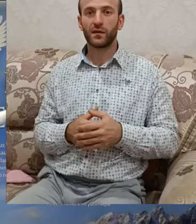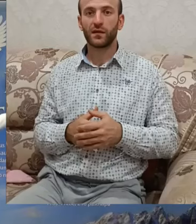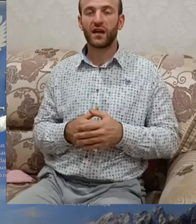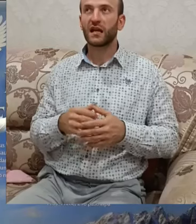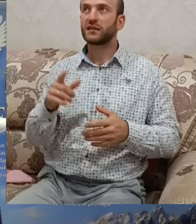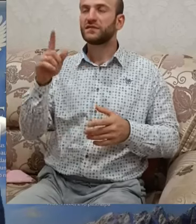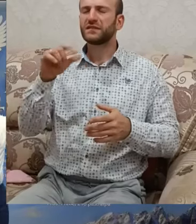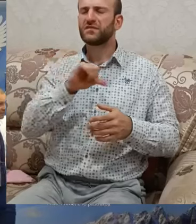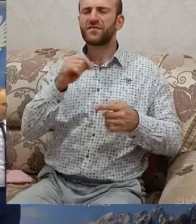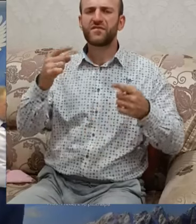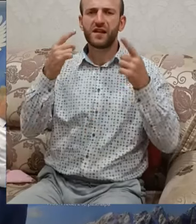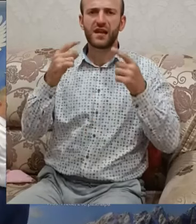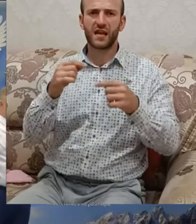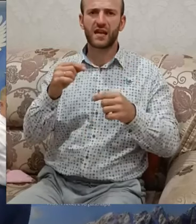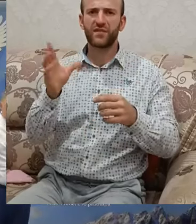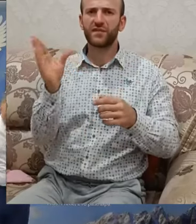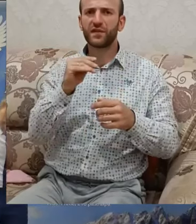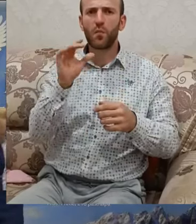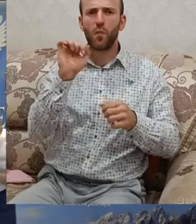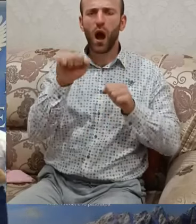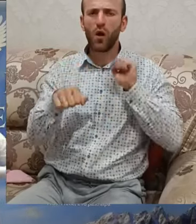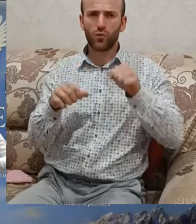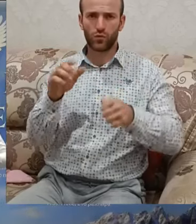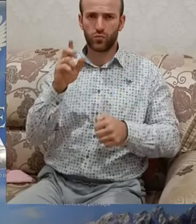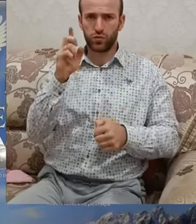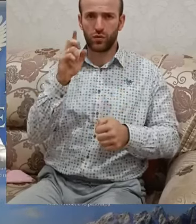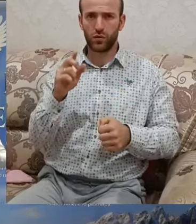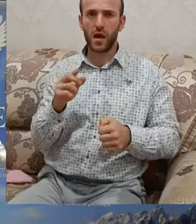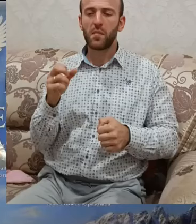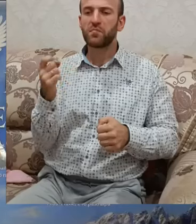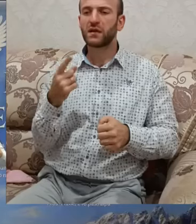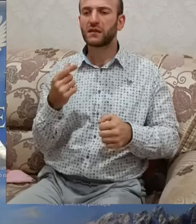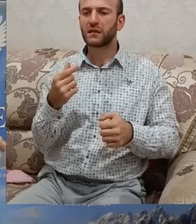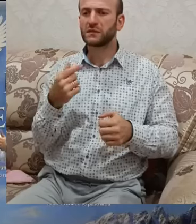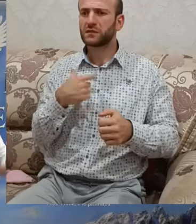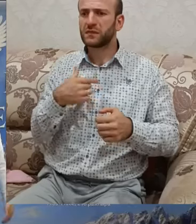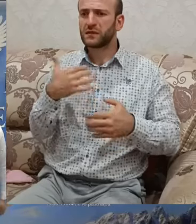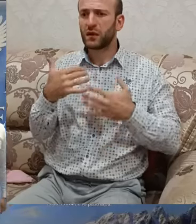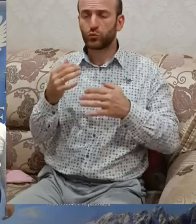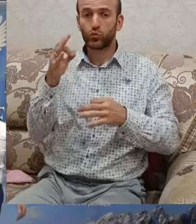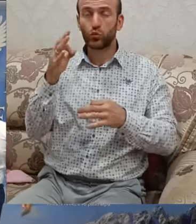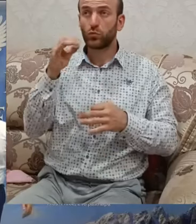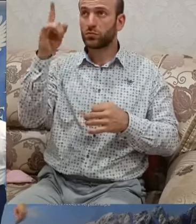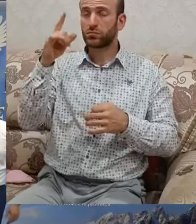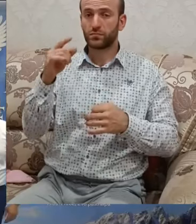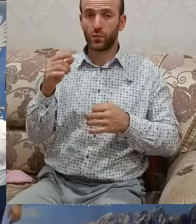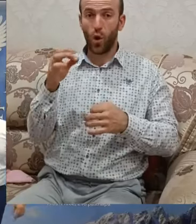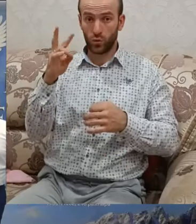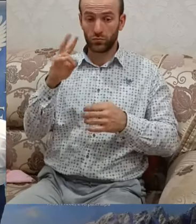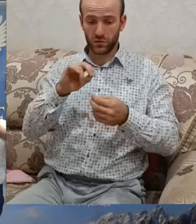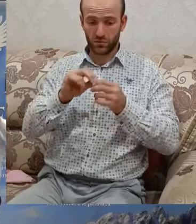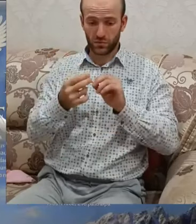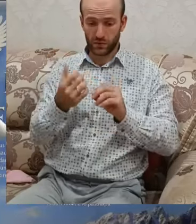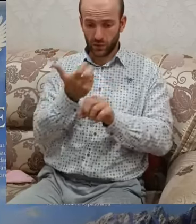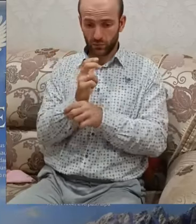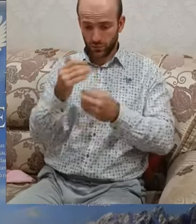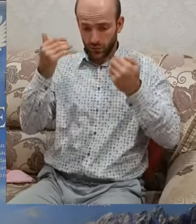savo jėga. С безграничной своей силой. Yra paslėptas. Сокрыт. Šitame kūne. В этом теле. O tai